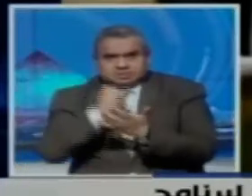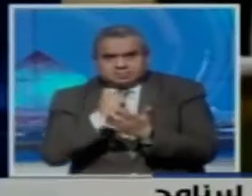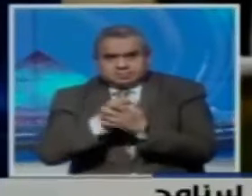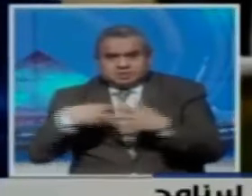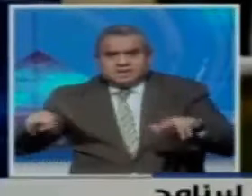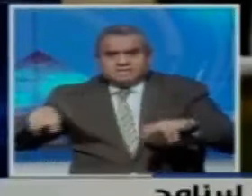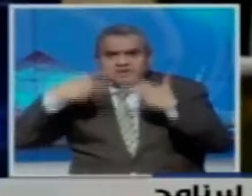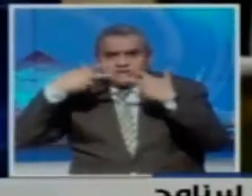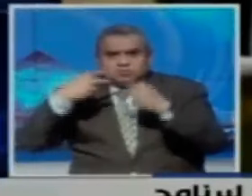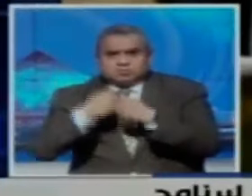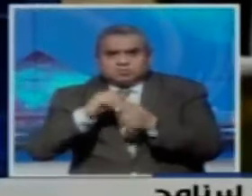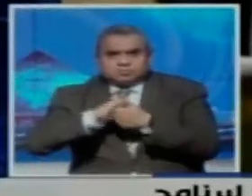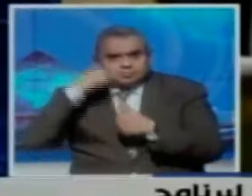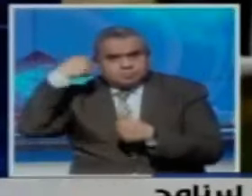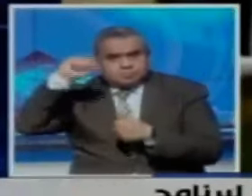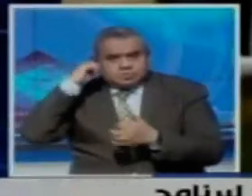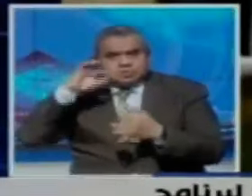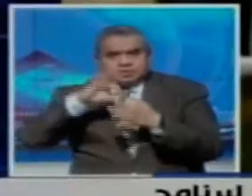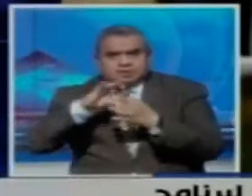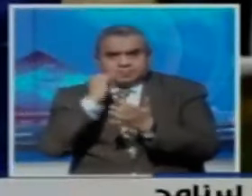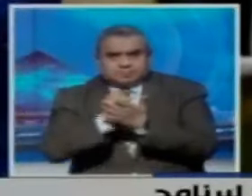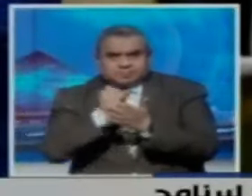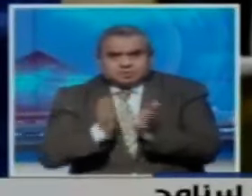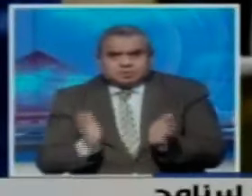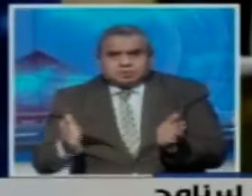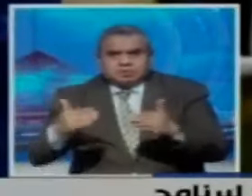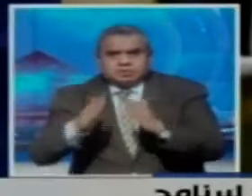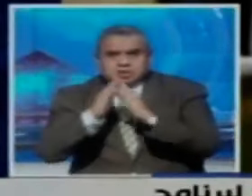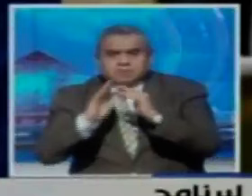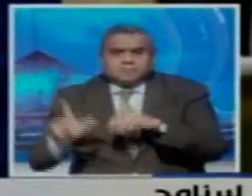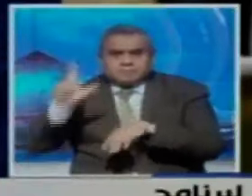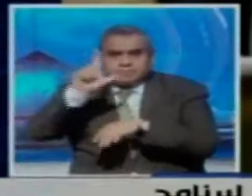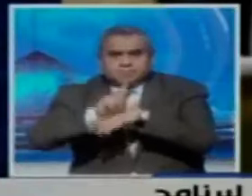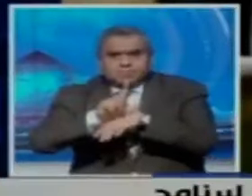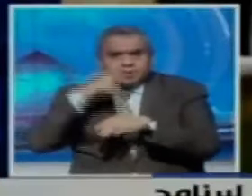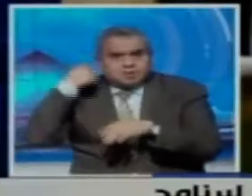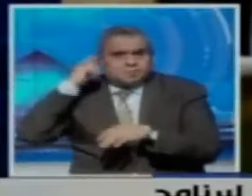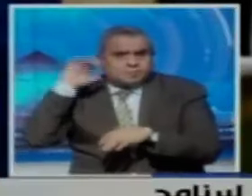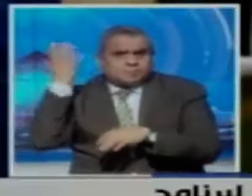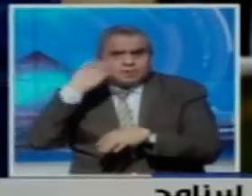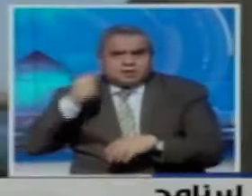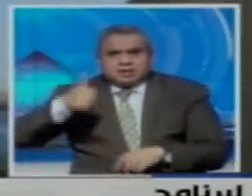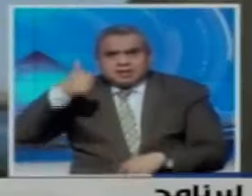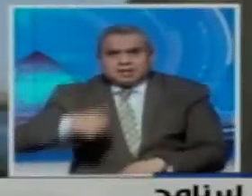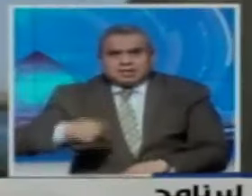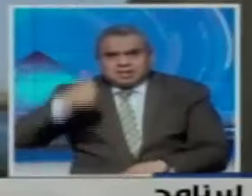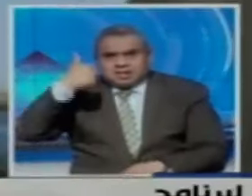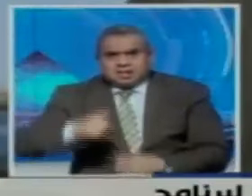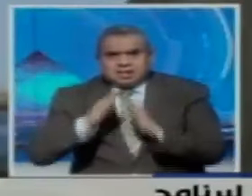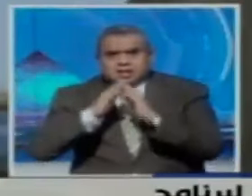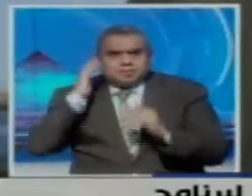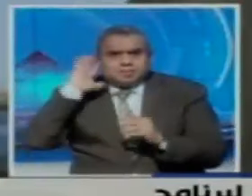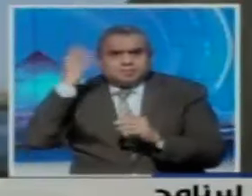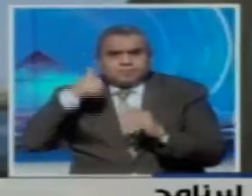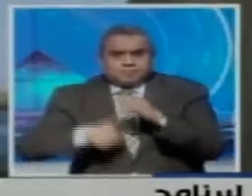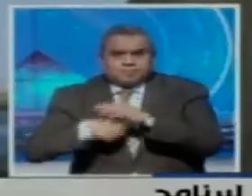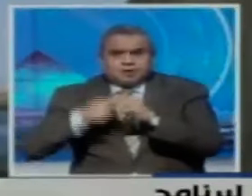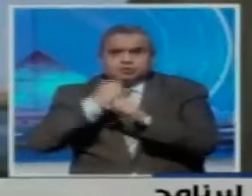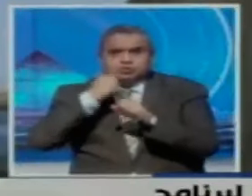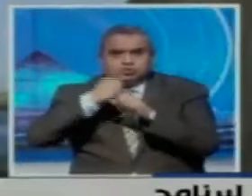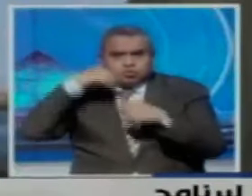فيديو كونفرنس بمشاركة المدير التنفيذي لصندوق مصر السيادي وعدد من أبرز رجال الأعمال المصريين في